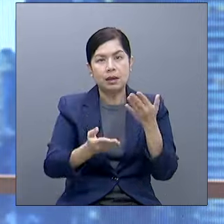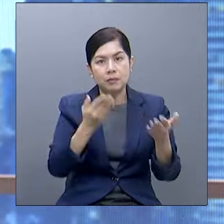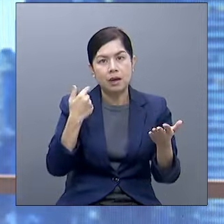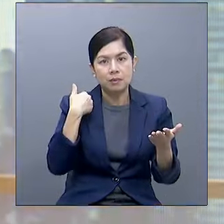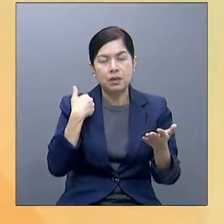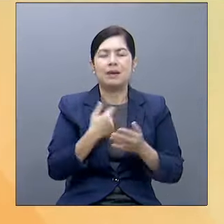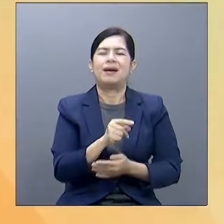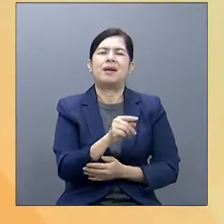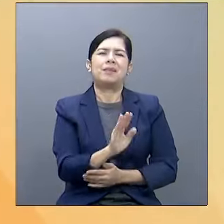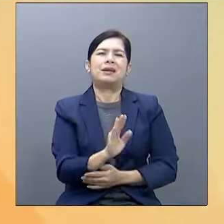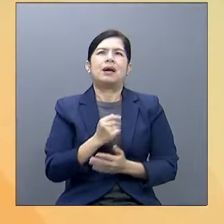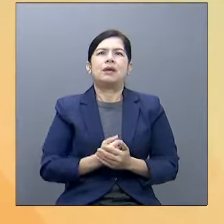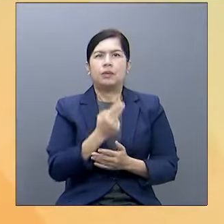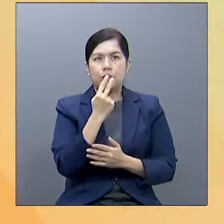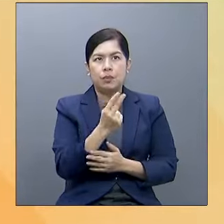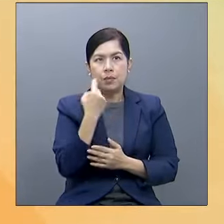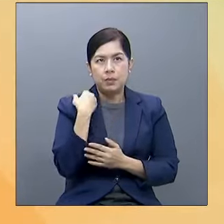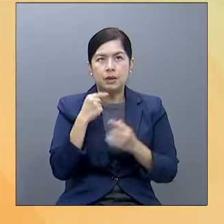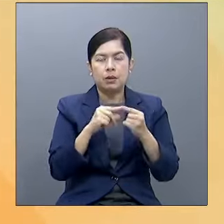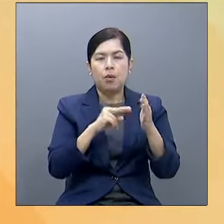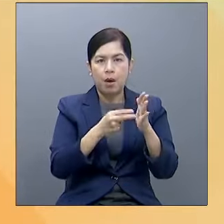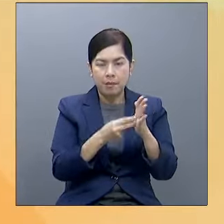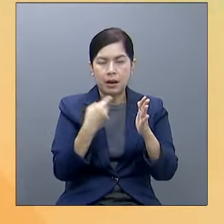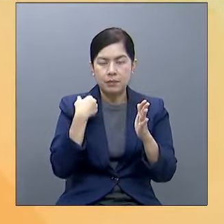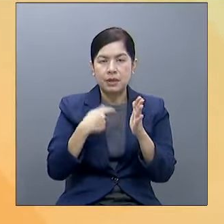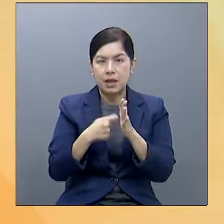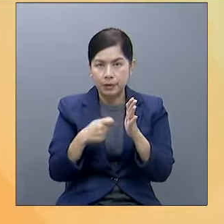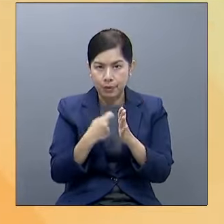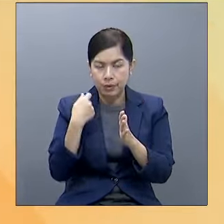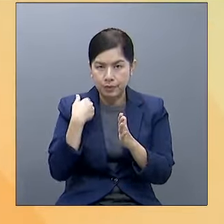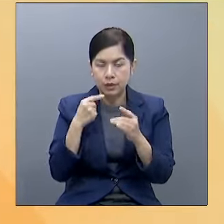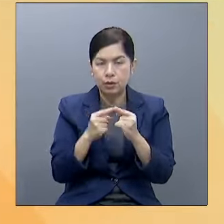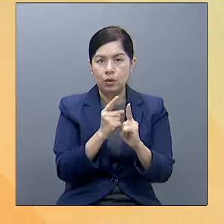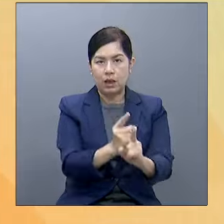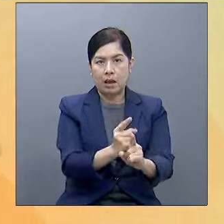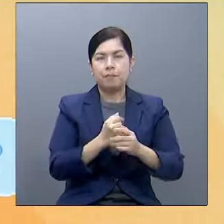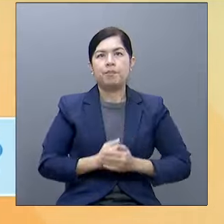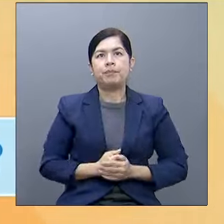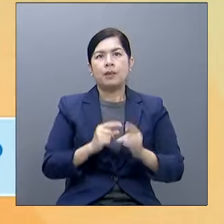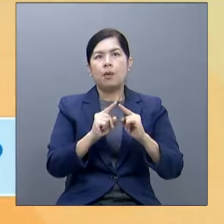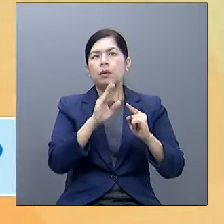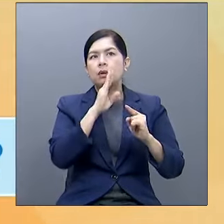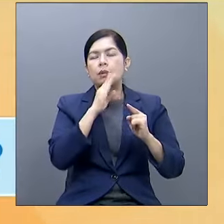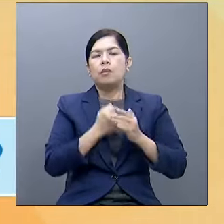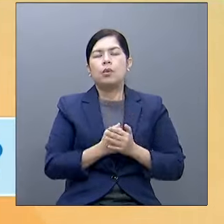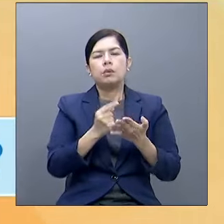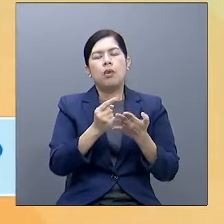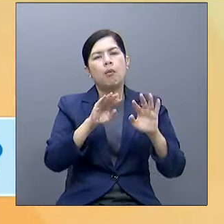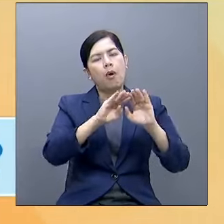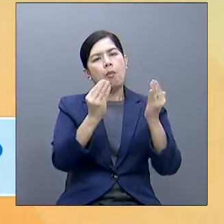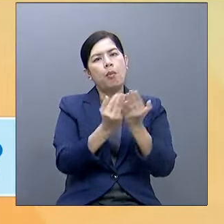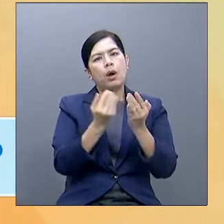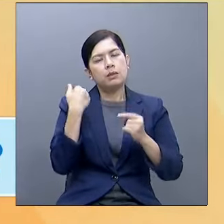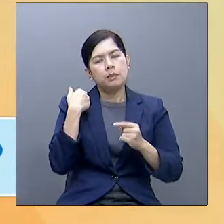ใครปุ๊บผิดทุกกรณีมันต้องดูก่อนว่ามันมีเหตุผลอันสมควรไหม แล้วถ้าสมมติบางบ้านเขาอยากยกลูกสาวให้อาจจะ